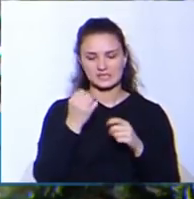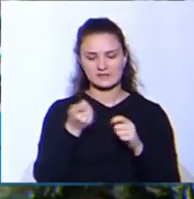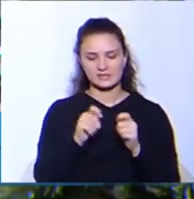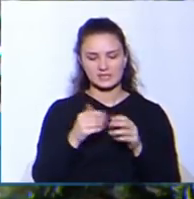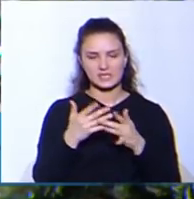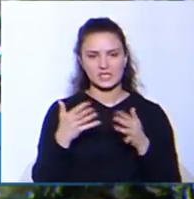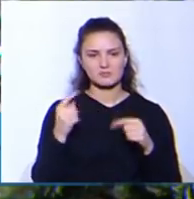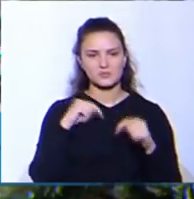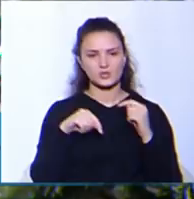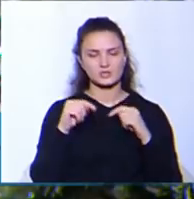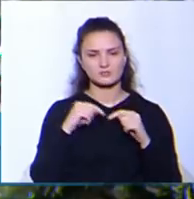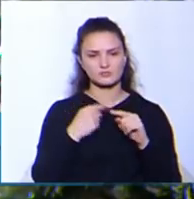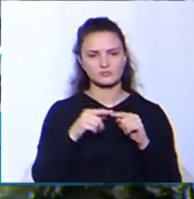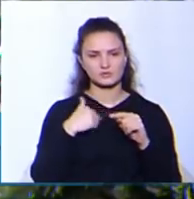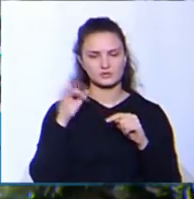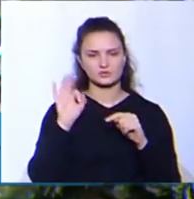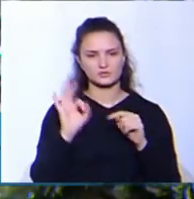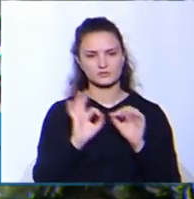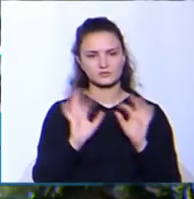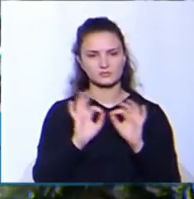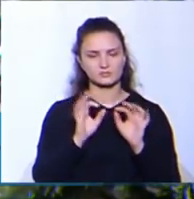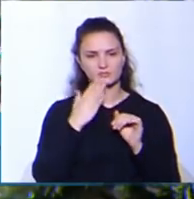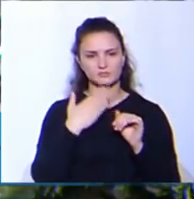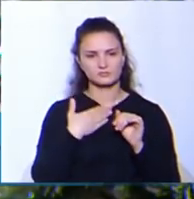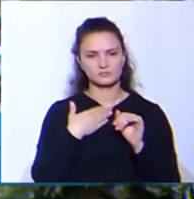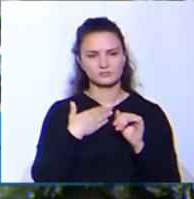რომელიც ჩნდება და ჩნდება, ჩვენ ძალიან ხშირად საუბრობთ ხოლმე